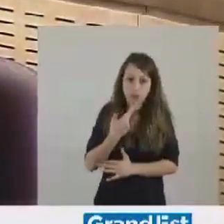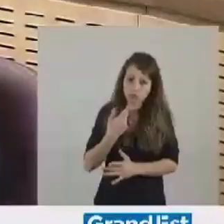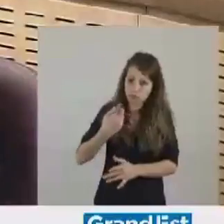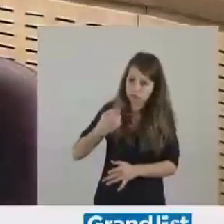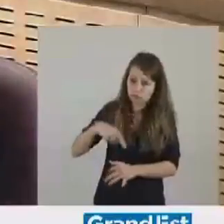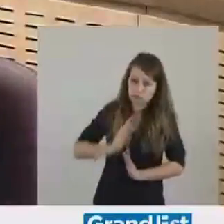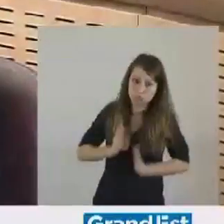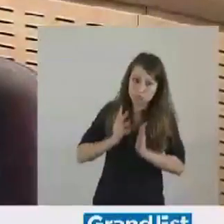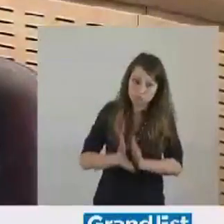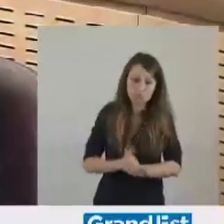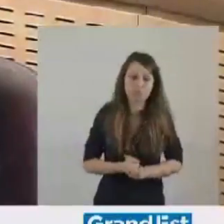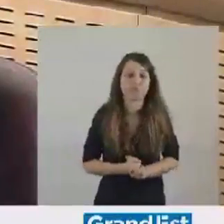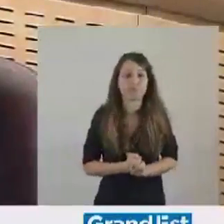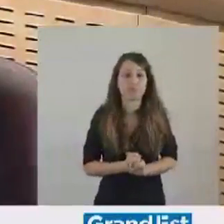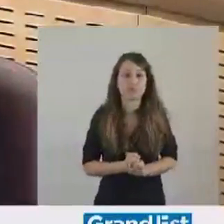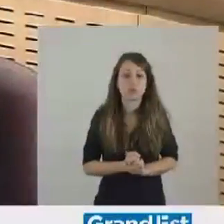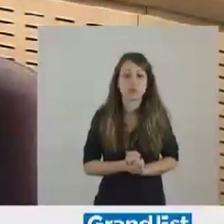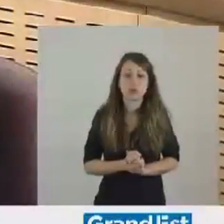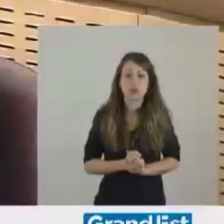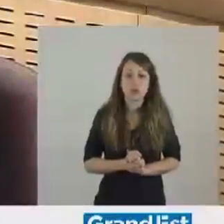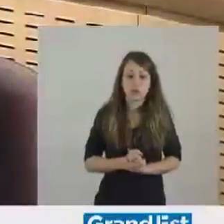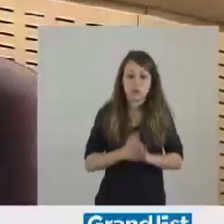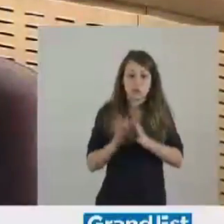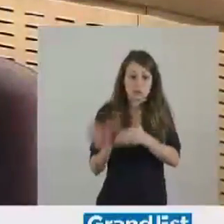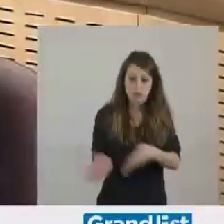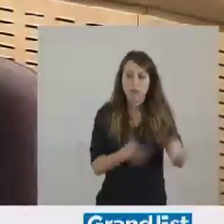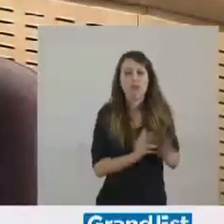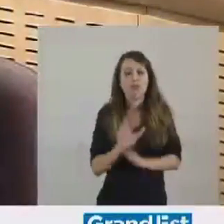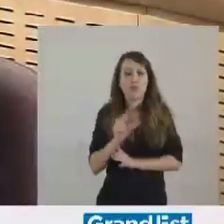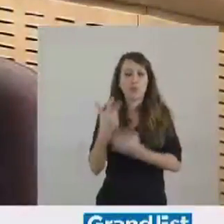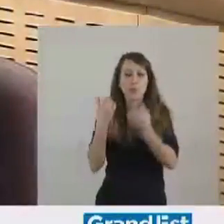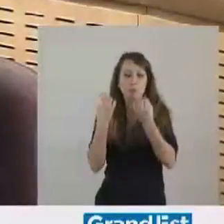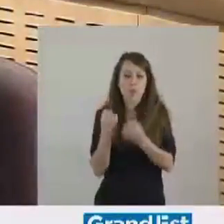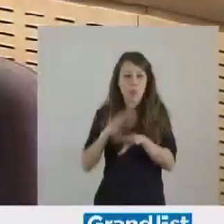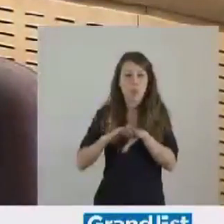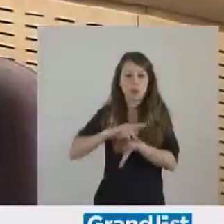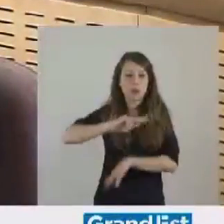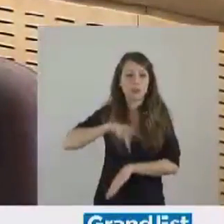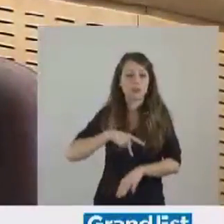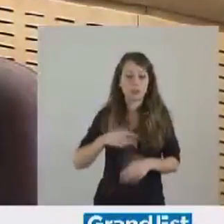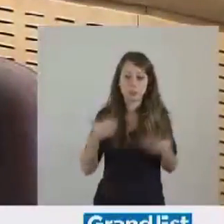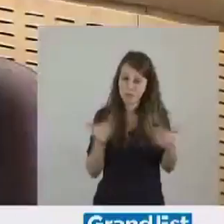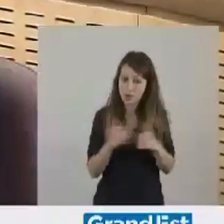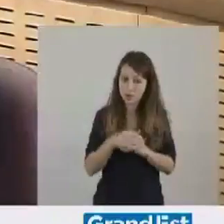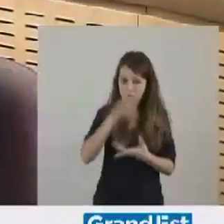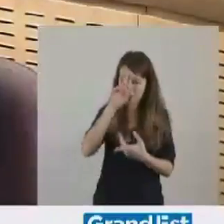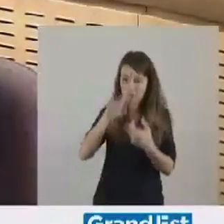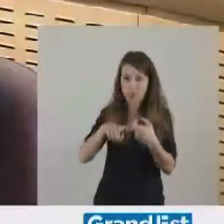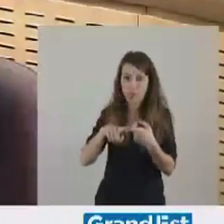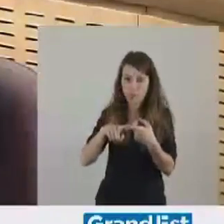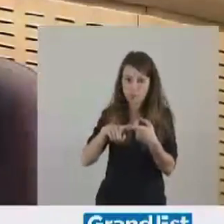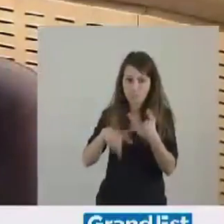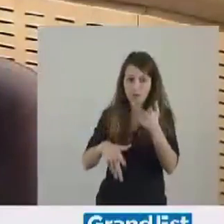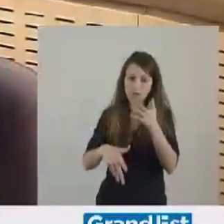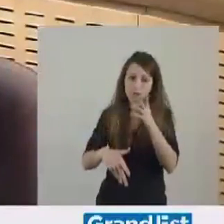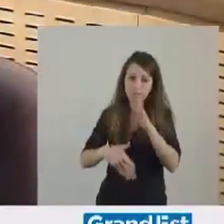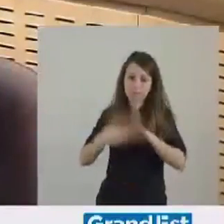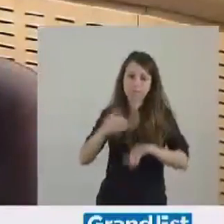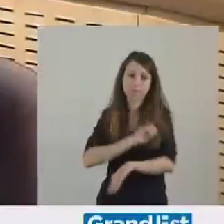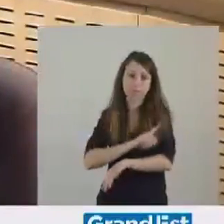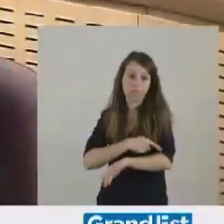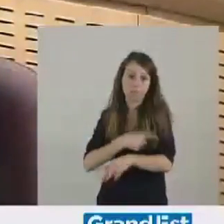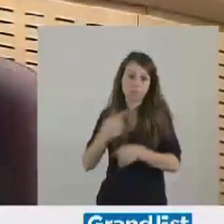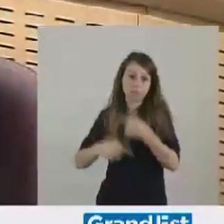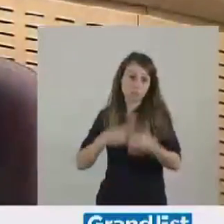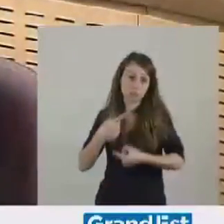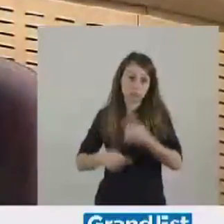Le troisième et dernier pilier de notre politique concerne la transition énergétique. Alors, elle constitue